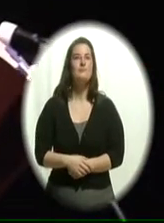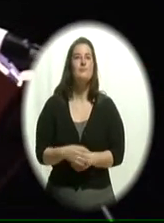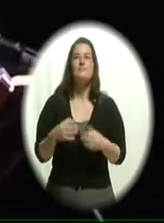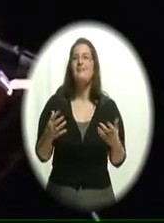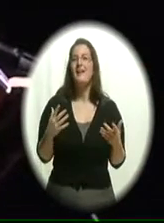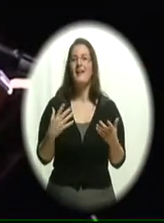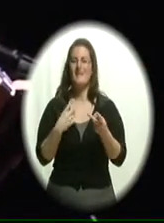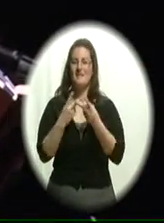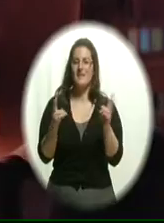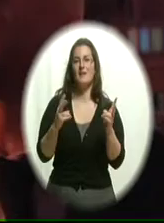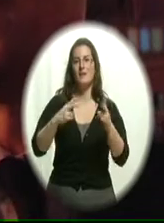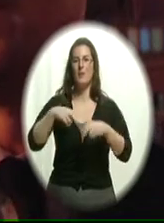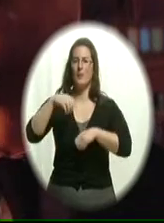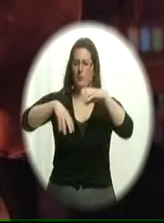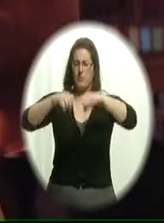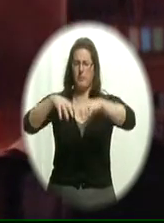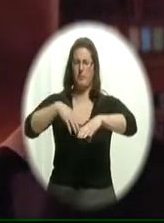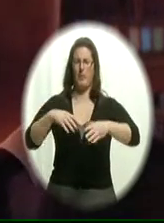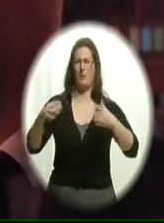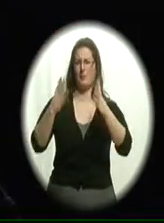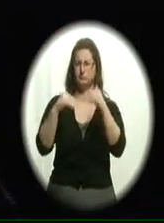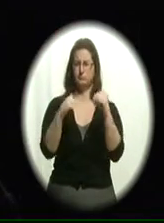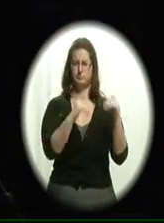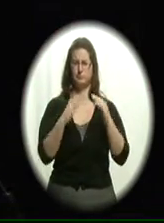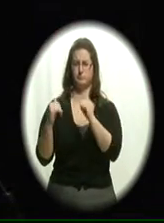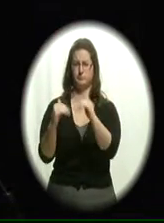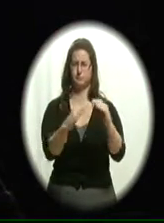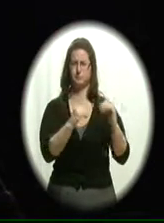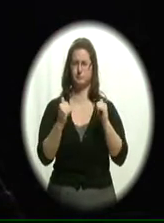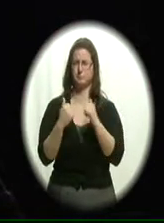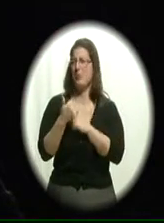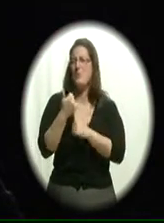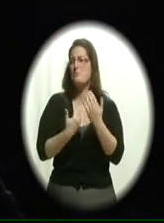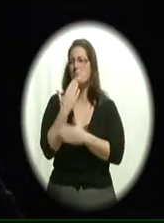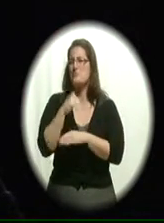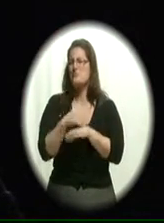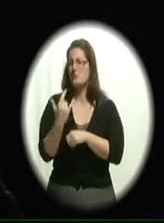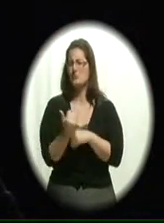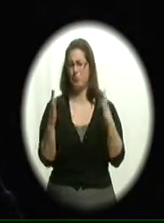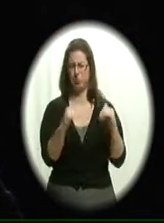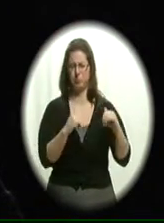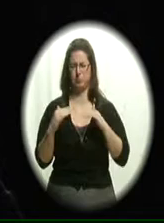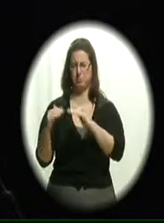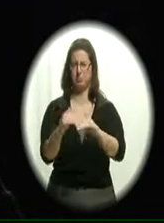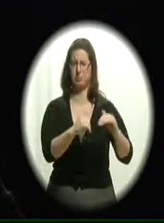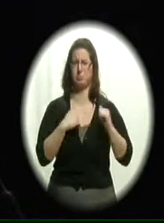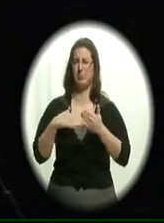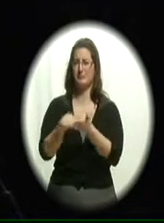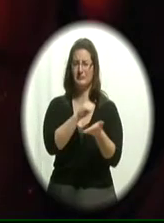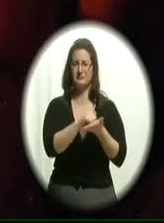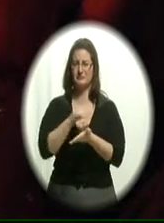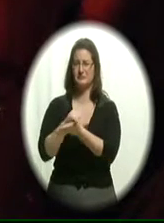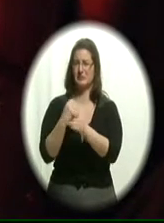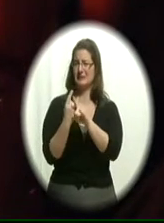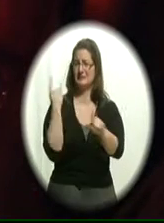fait qu'elle a été détruite et rasée, le fait qu'on ait en une nuit ou en deux jours complètement effacé d'une certaine façon les traces physiques de son